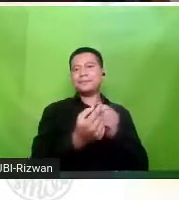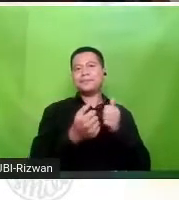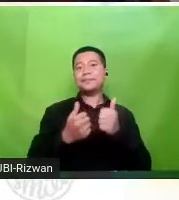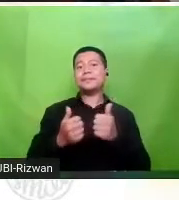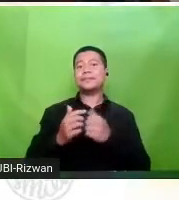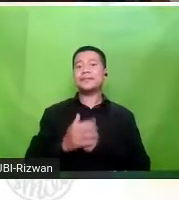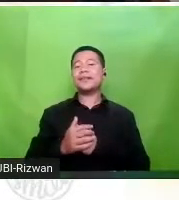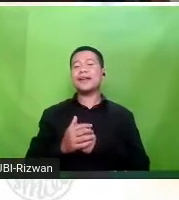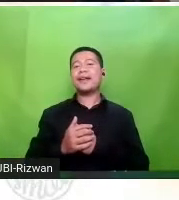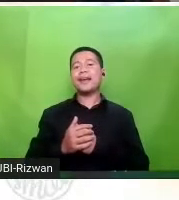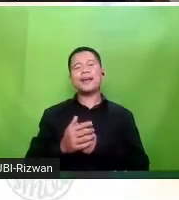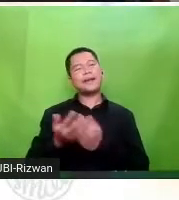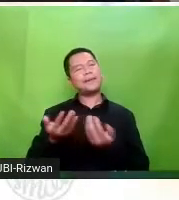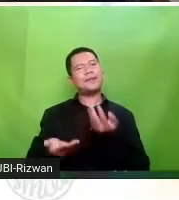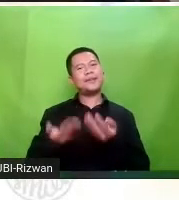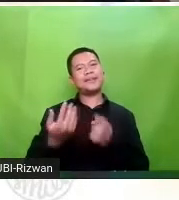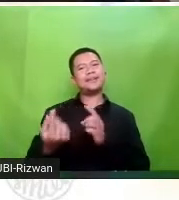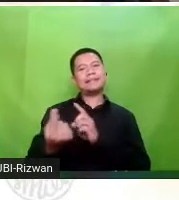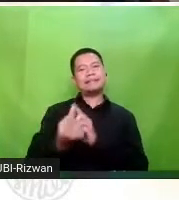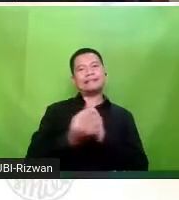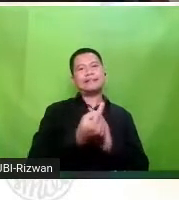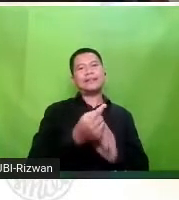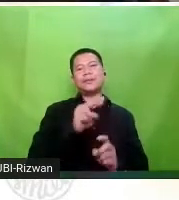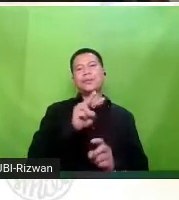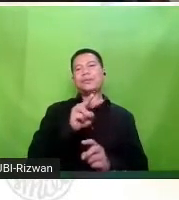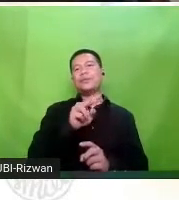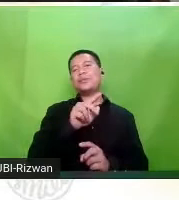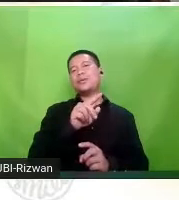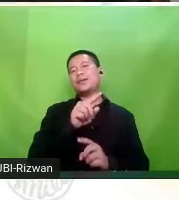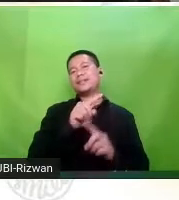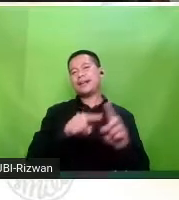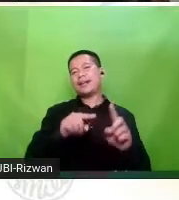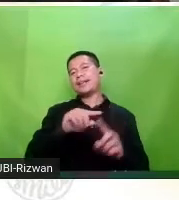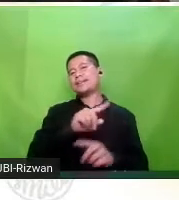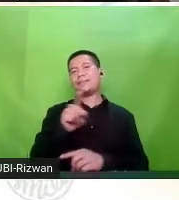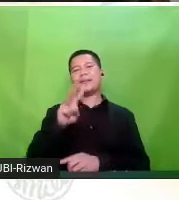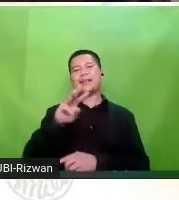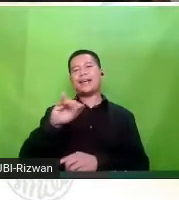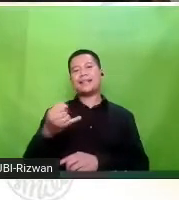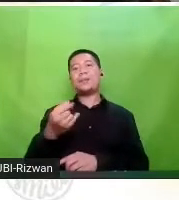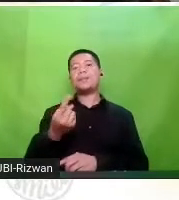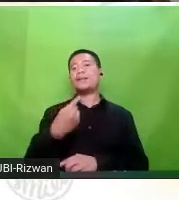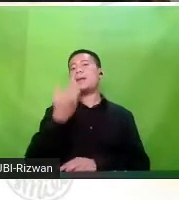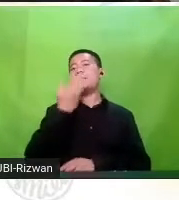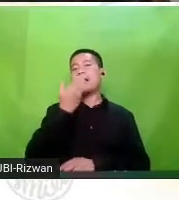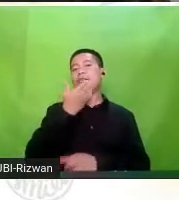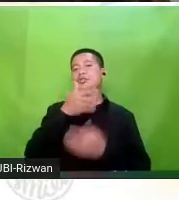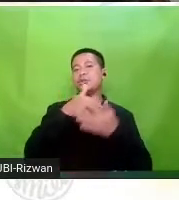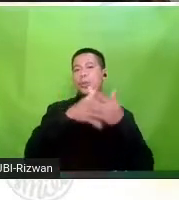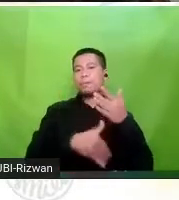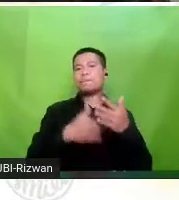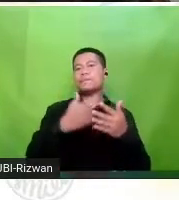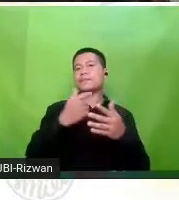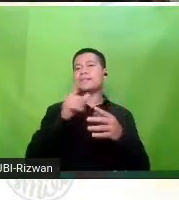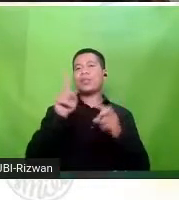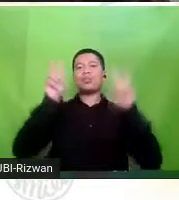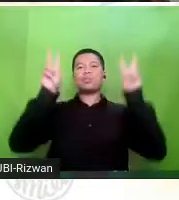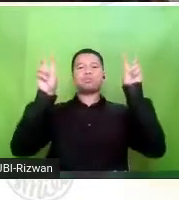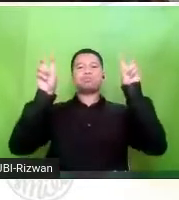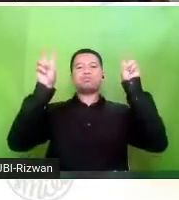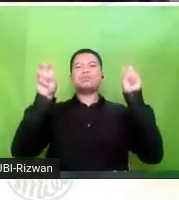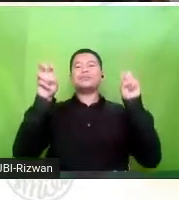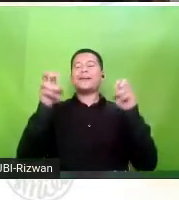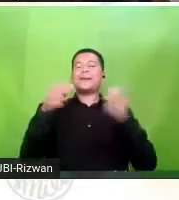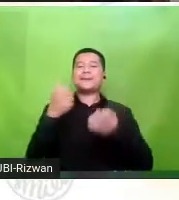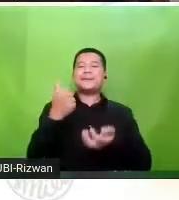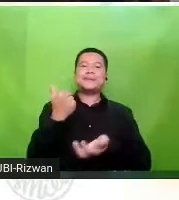lebih kurang 2,5 sampai 3 jam ya. Kita akan bahas satu topik yang